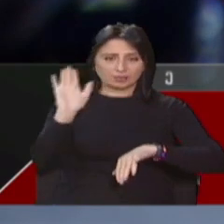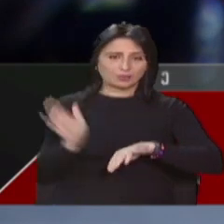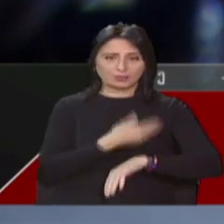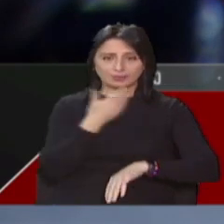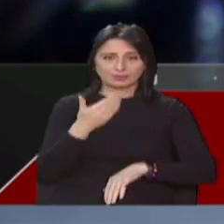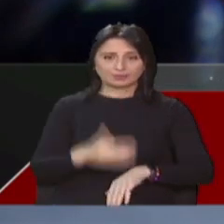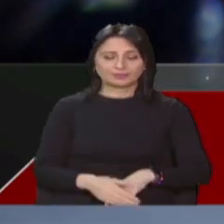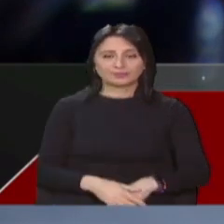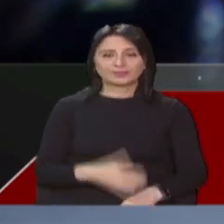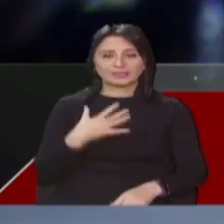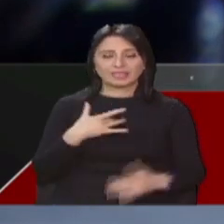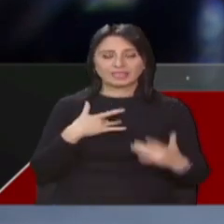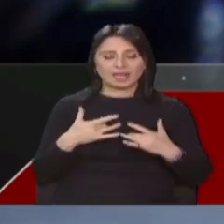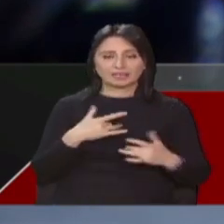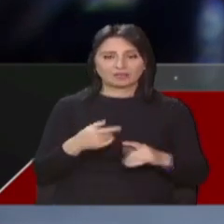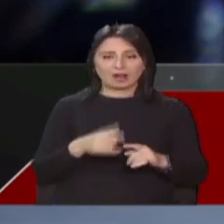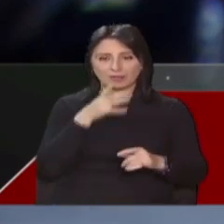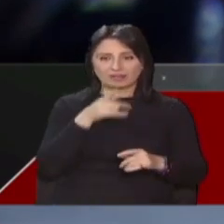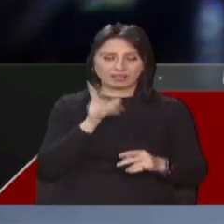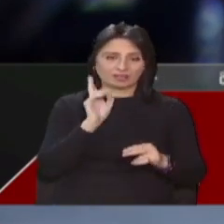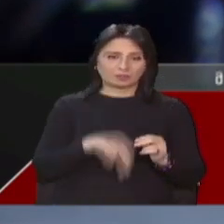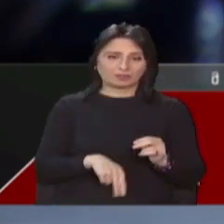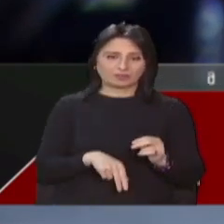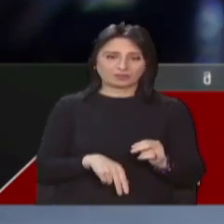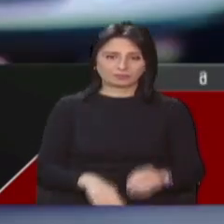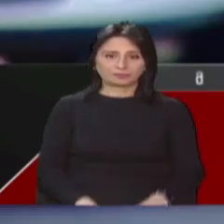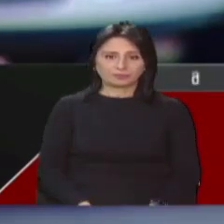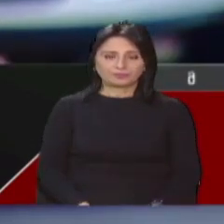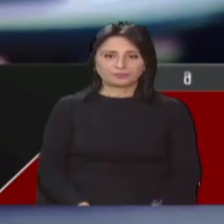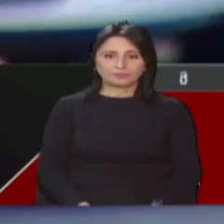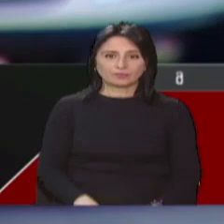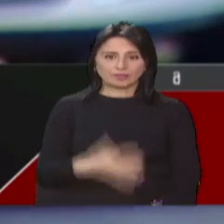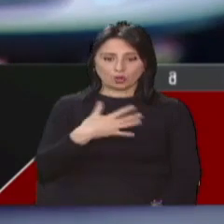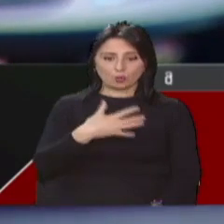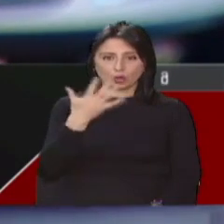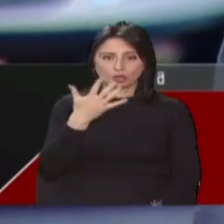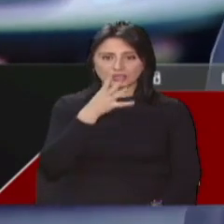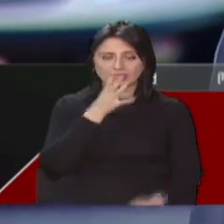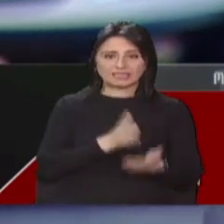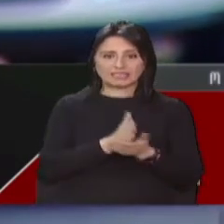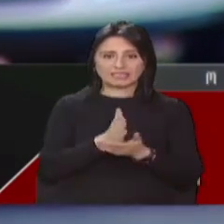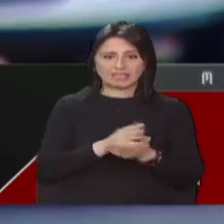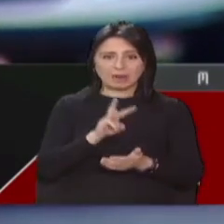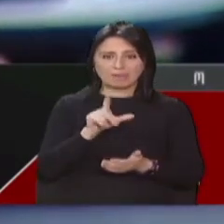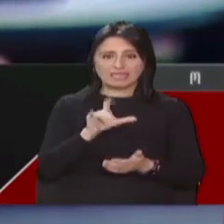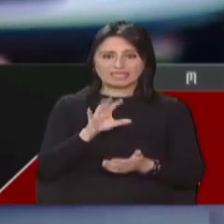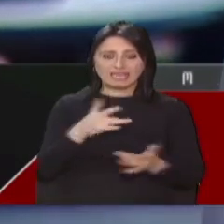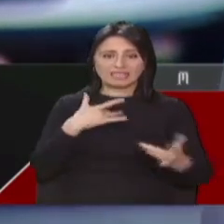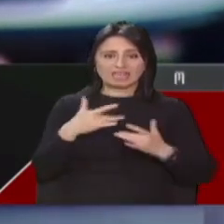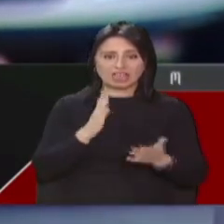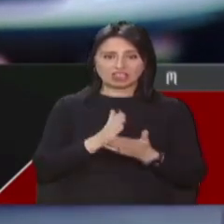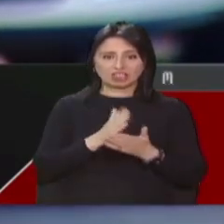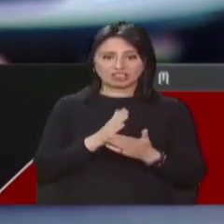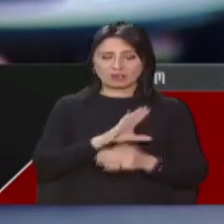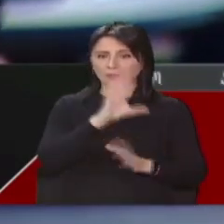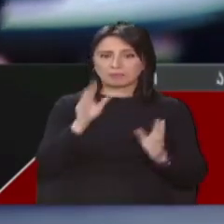ეპოქა ქართულ თეატრში ამხრივაც დღეს სრულდება. 55 წელიწადია მესხეთის თეატრში ვარ.